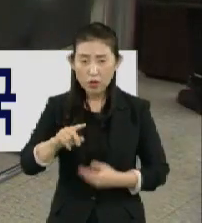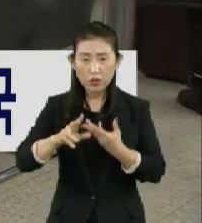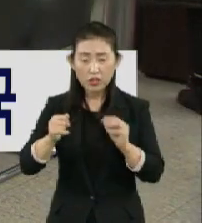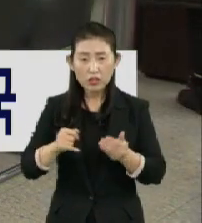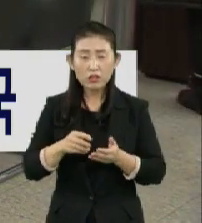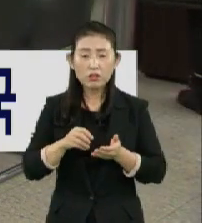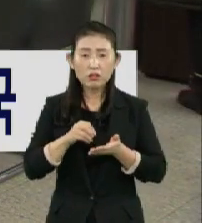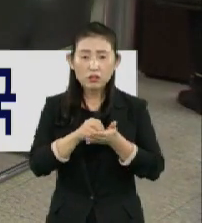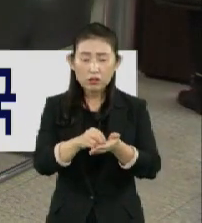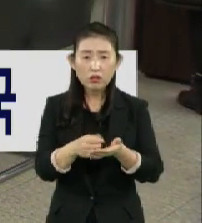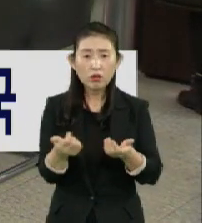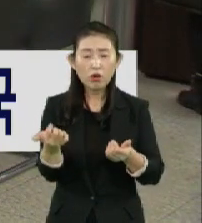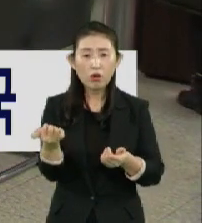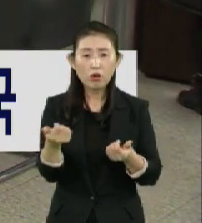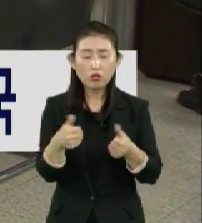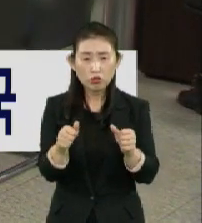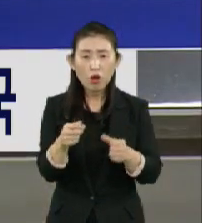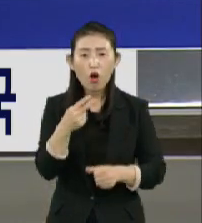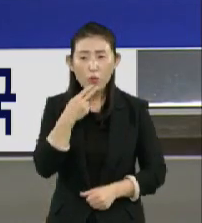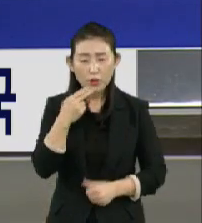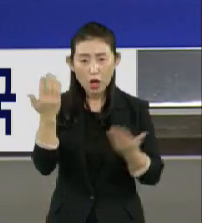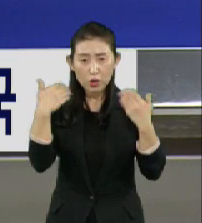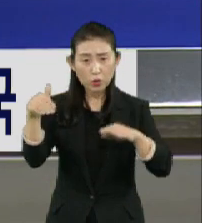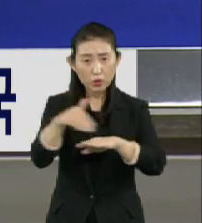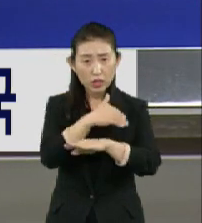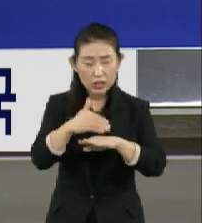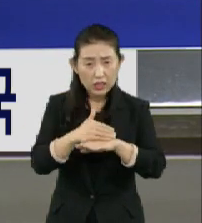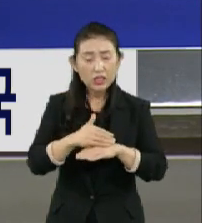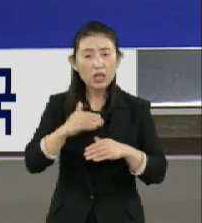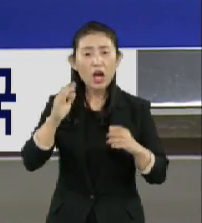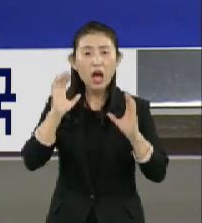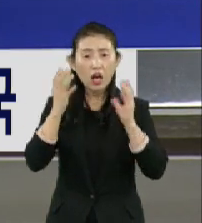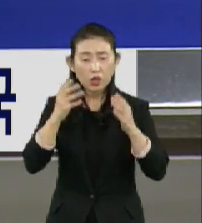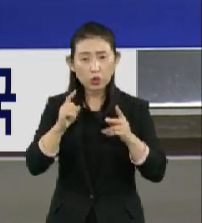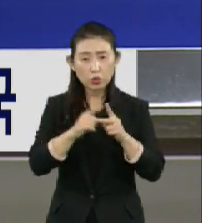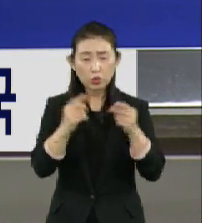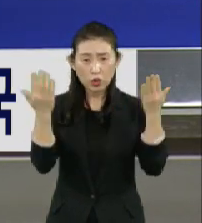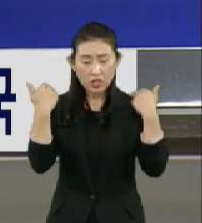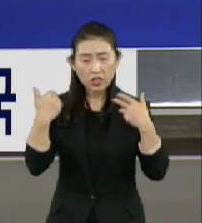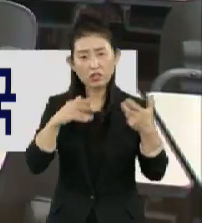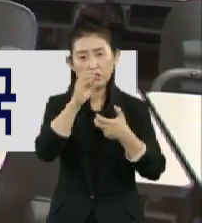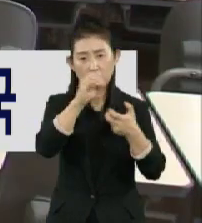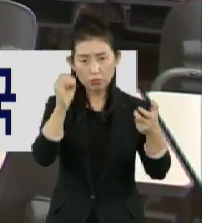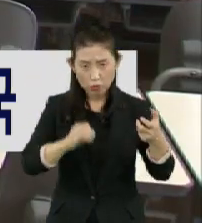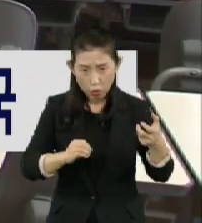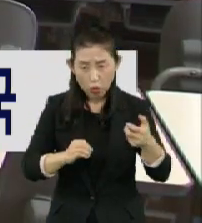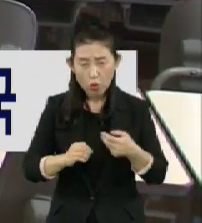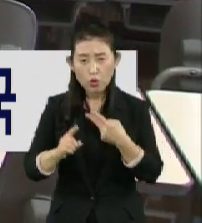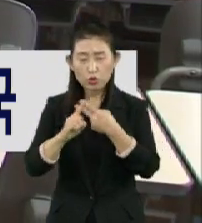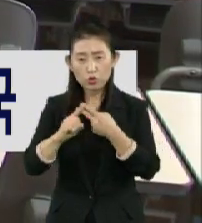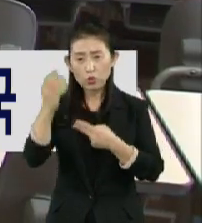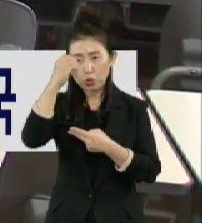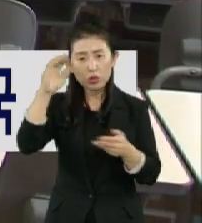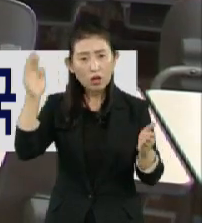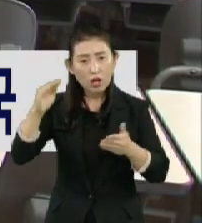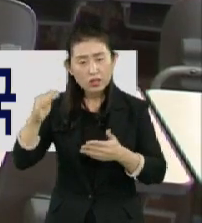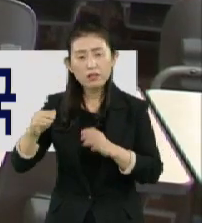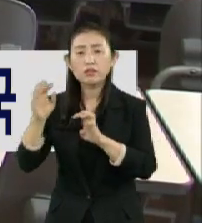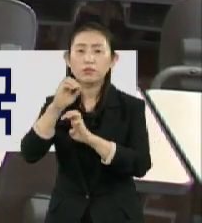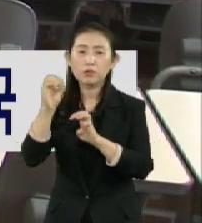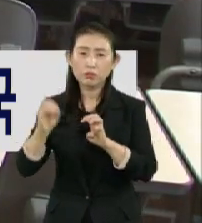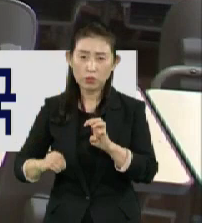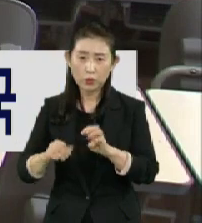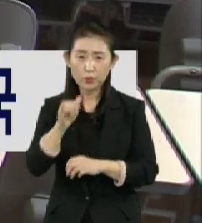외국인 등록번호 없이 학교에 다니는 무국적 이주아동 가운데 초등학생이 전체 70%를 차지하고